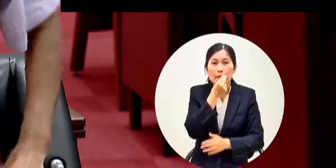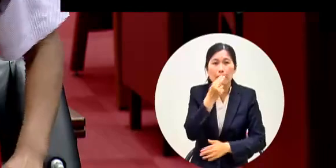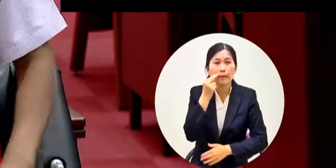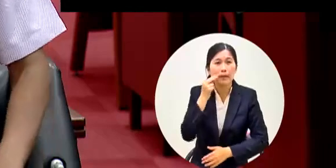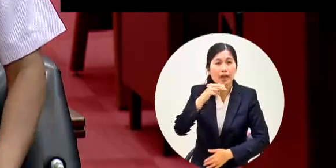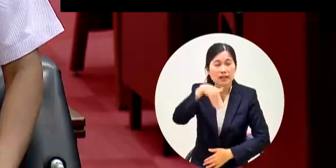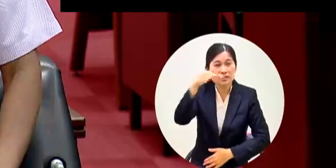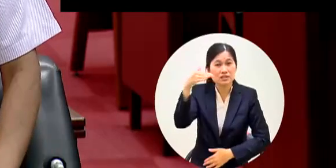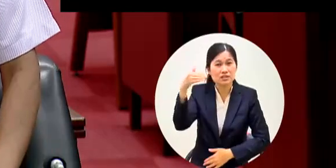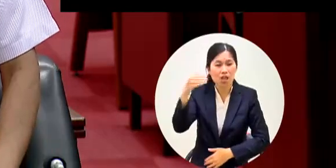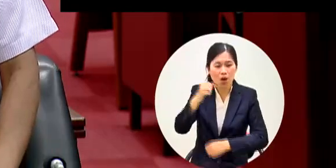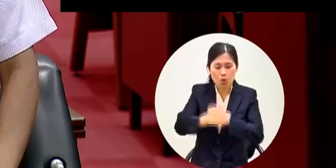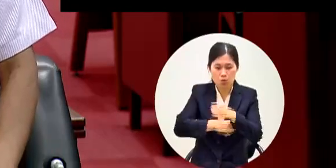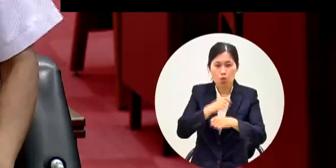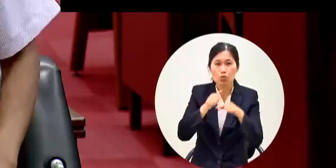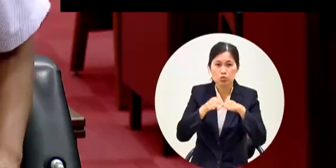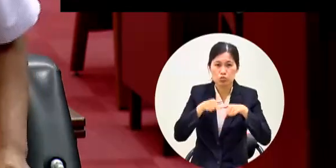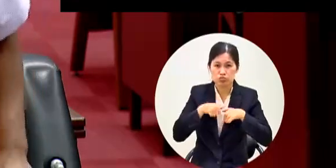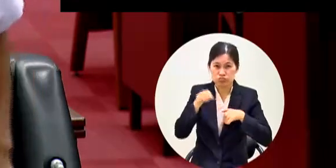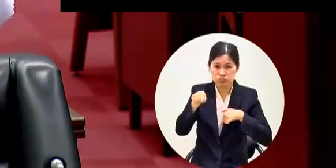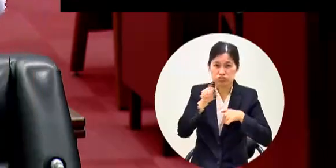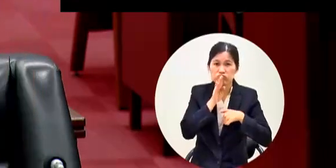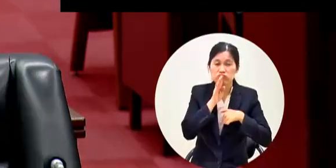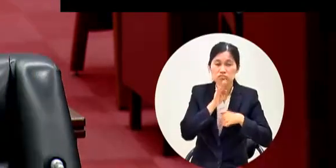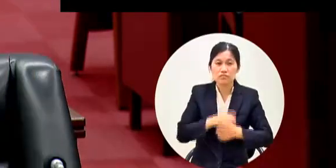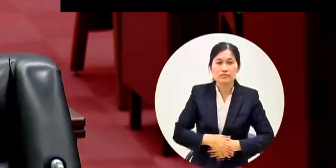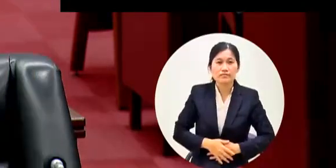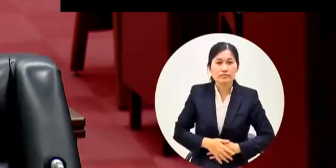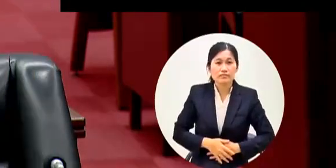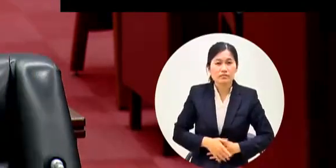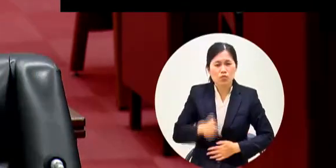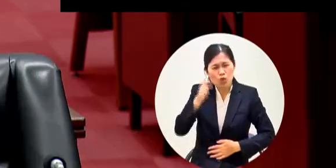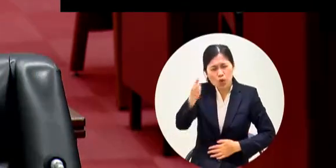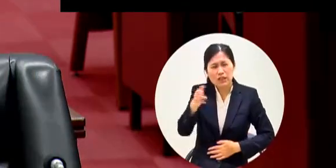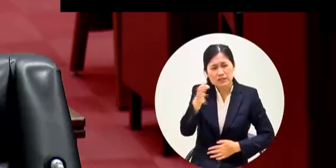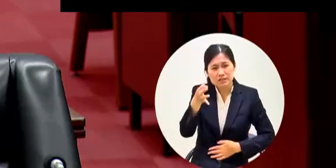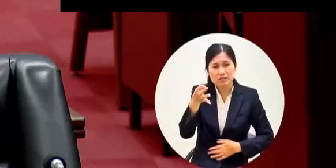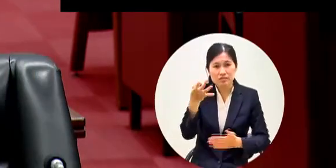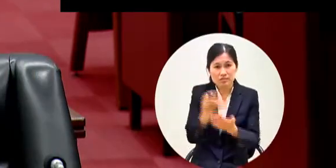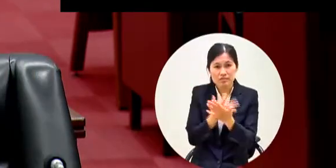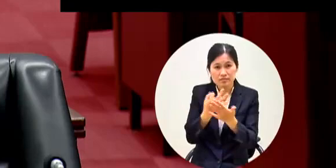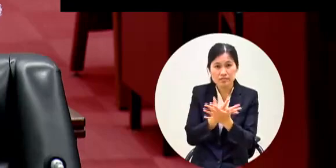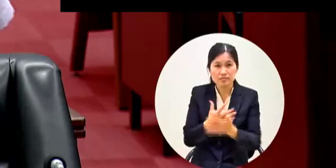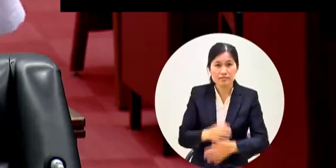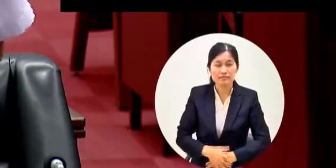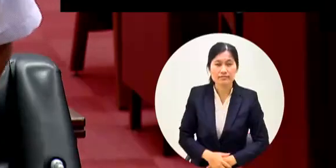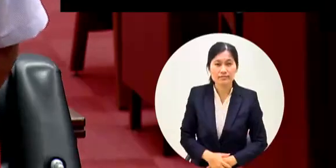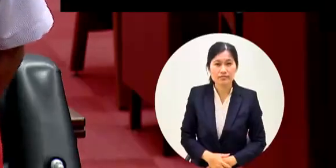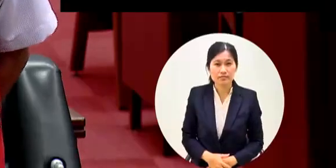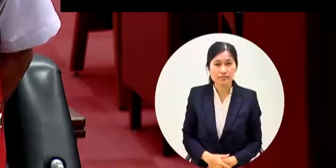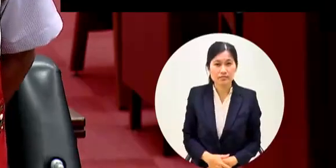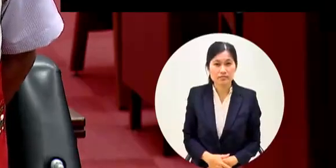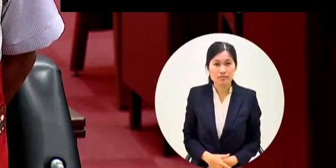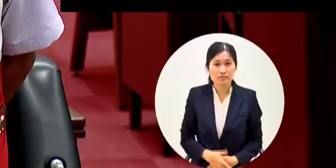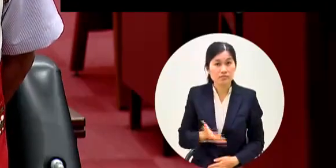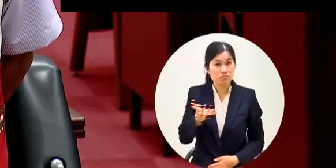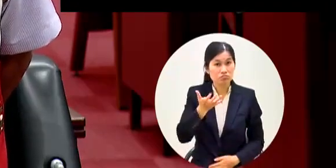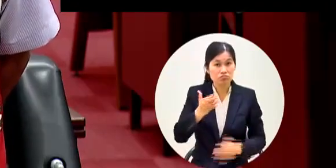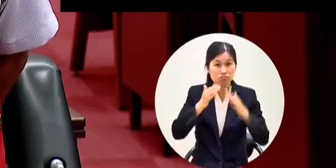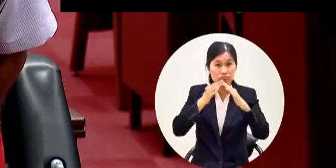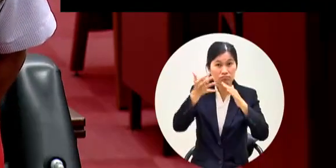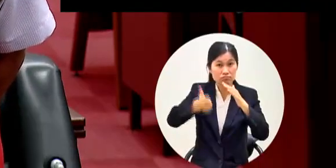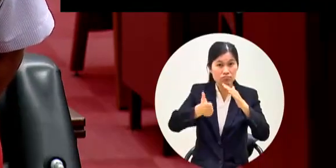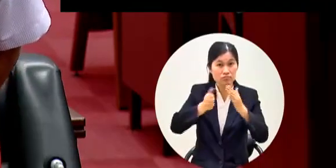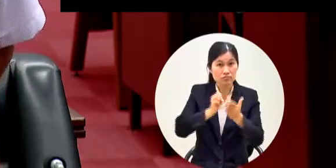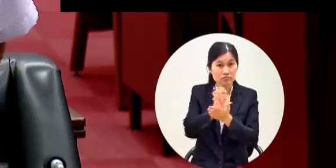一个开眼，然后也造福我们当地的一个就业的一个人员。我想我们跟